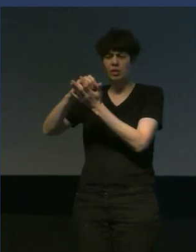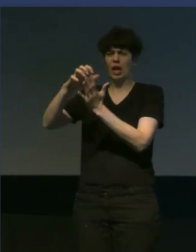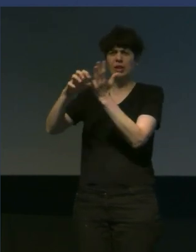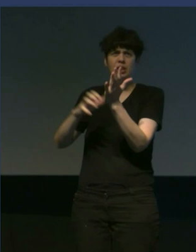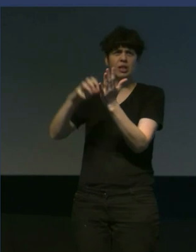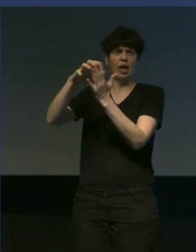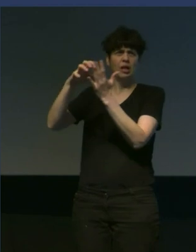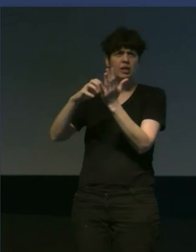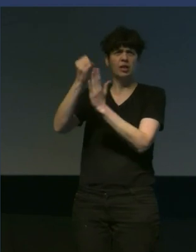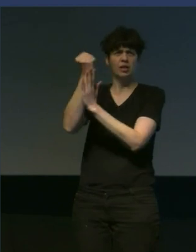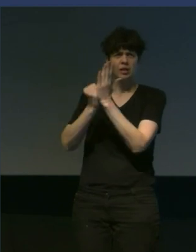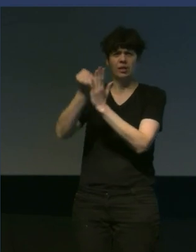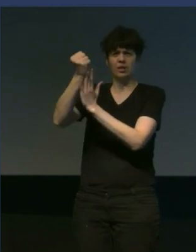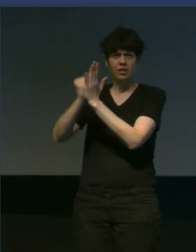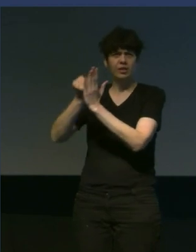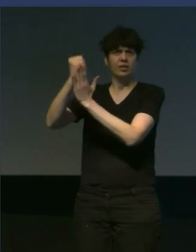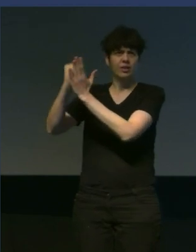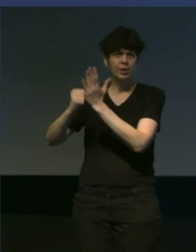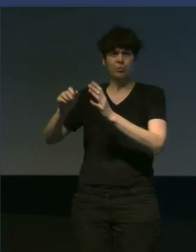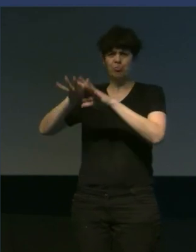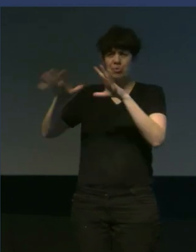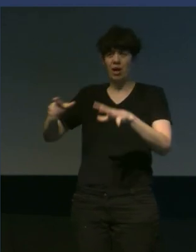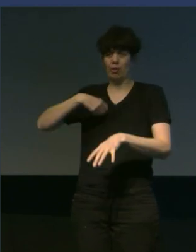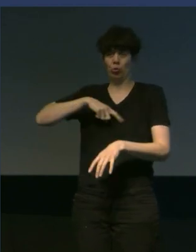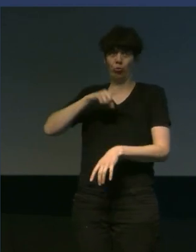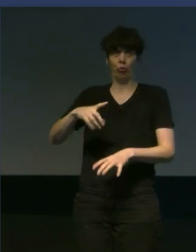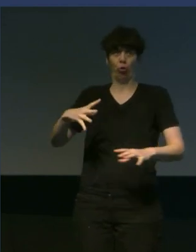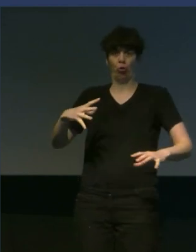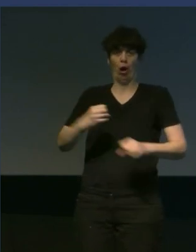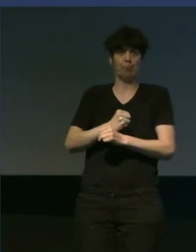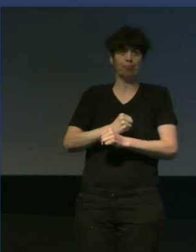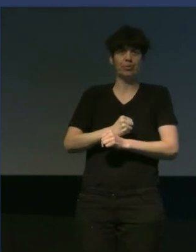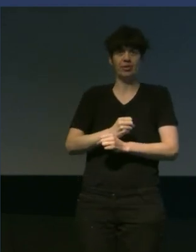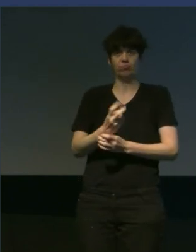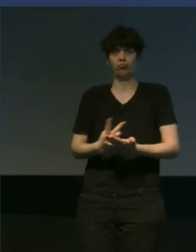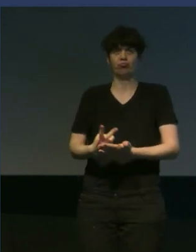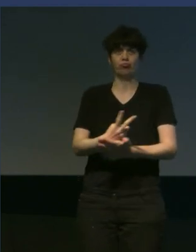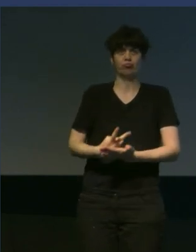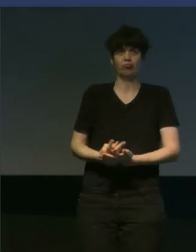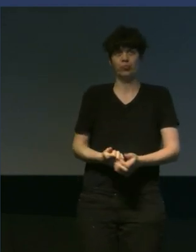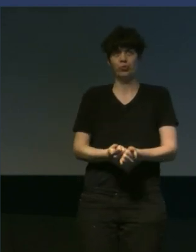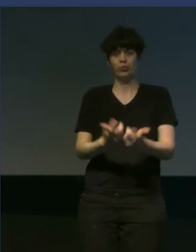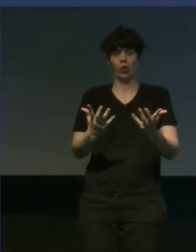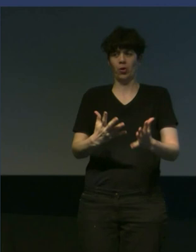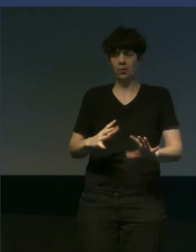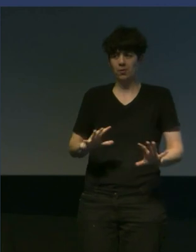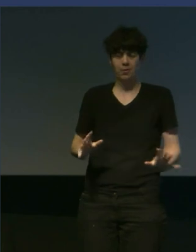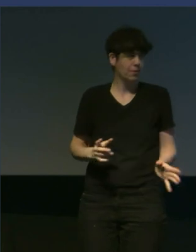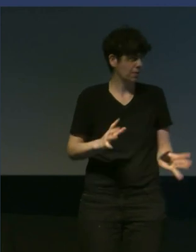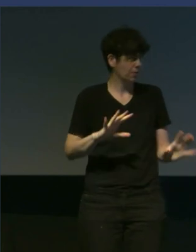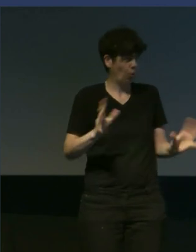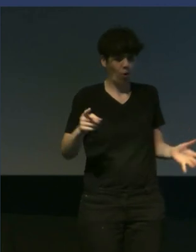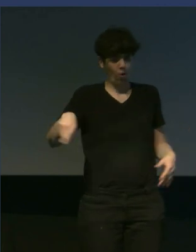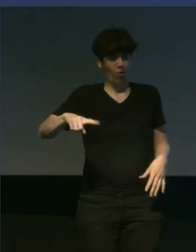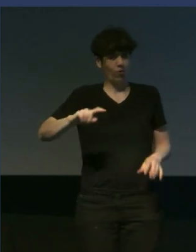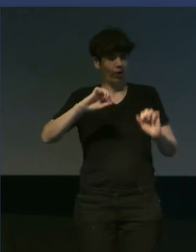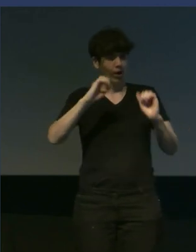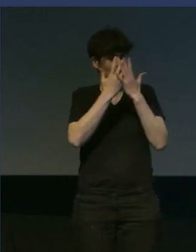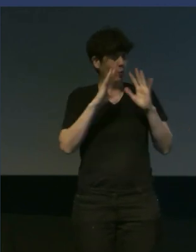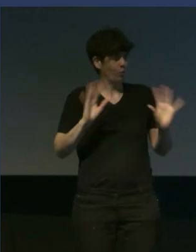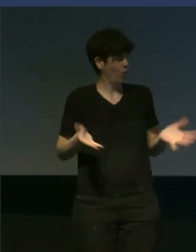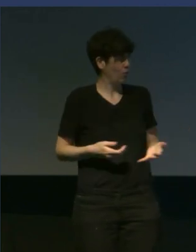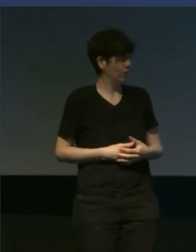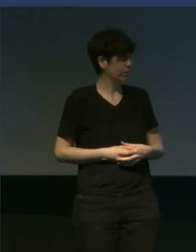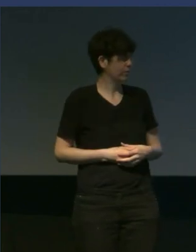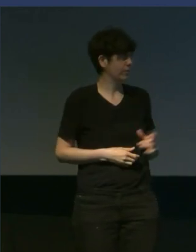tire-larigot tout au long de votre carrière. On va devoir le résumer en quelques dessins, en quelques pages. Comment ça a été perçu par ces scientifiques?